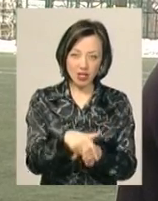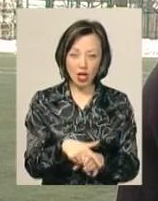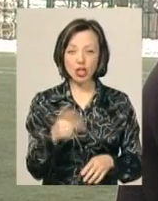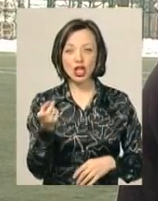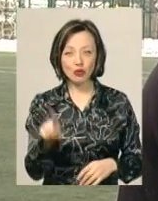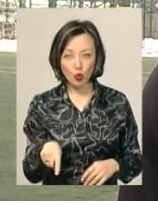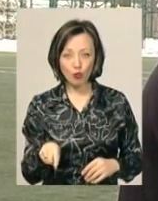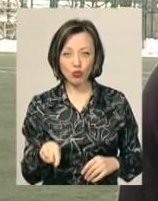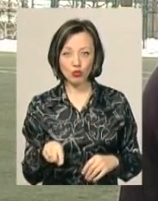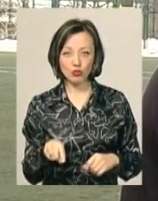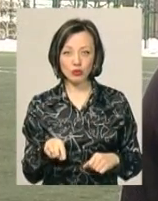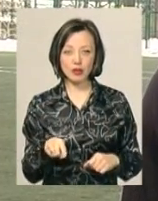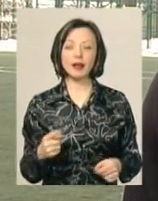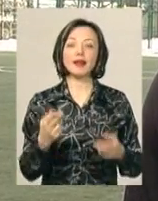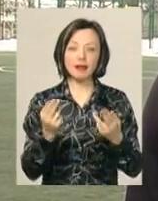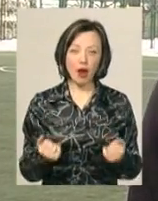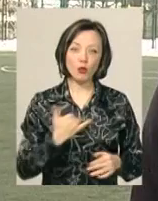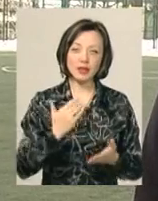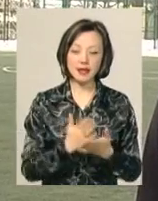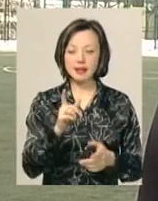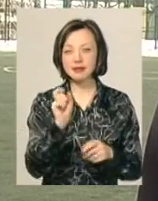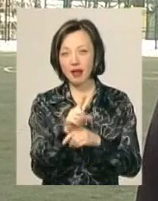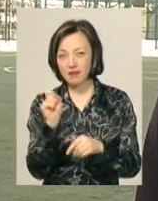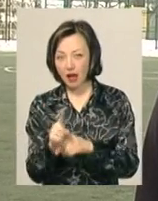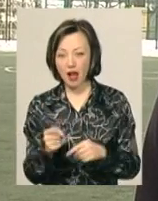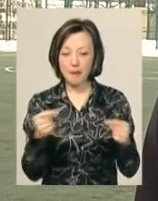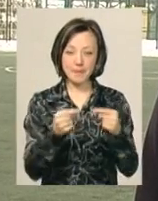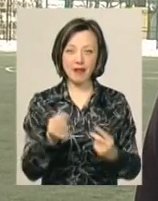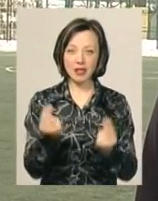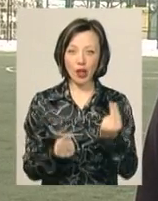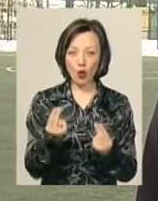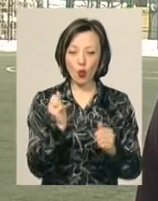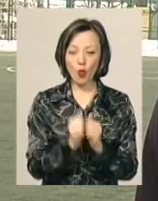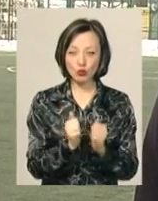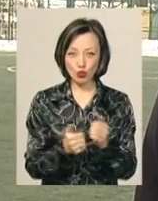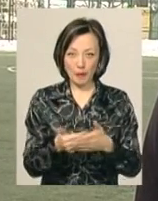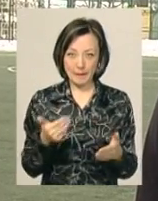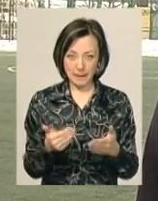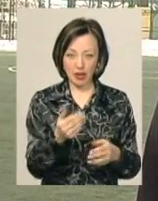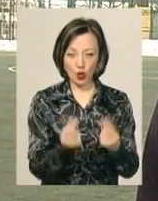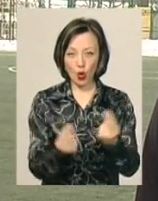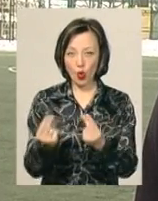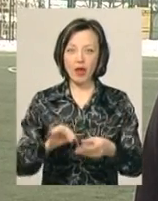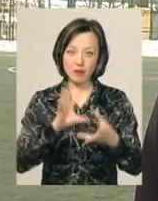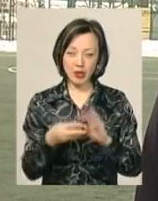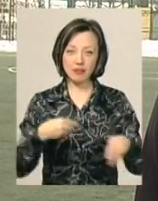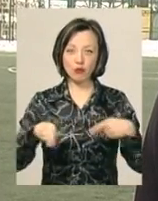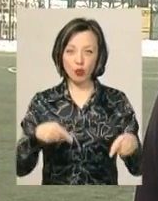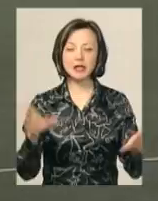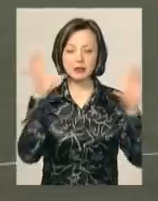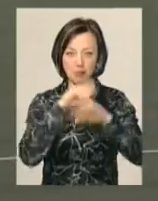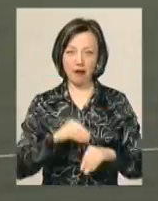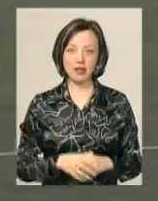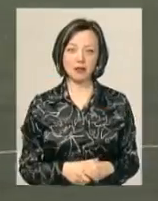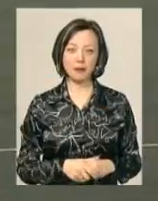тому так, у нас є якісь завдання певні на гру, які ми ставимо перед кожною грою. І, в принципі, футболісти з ними